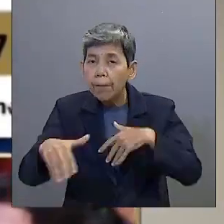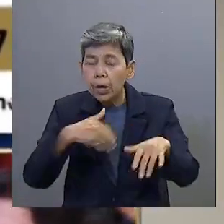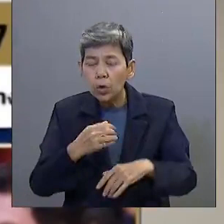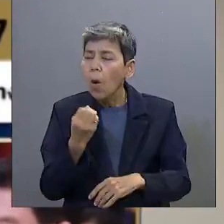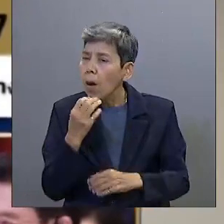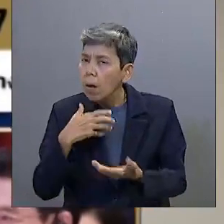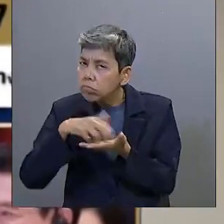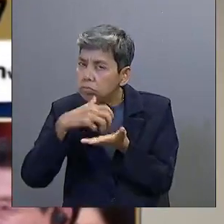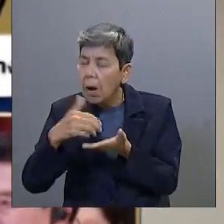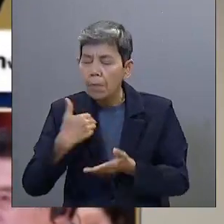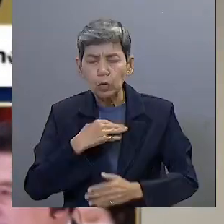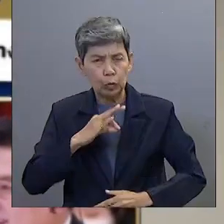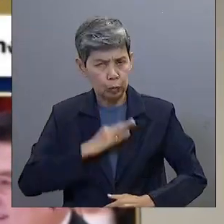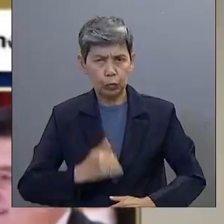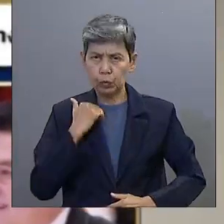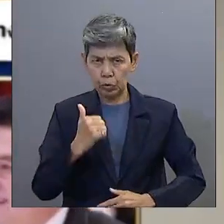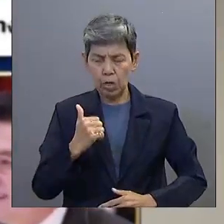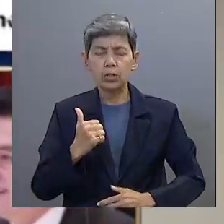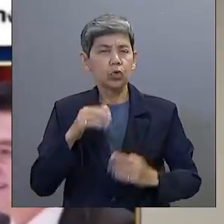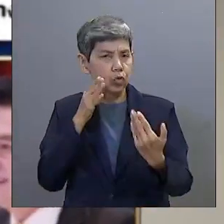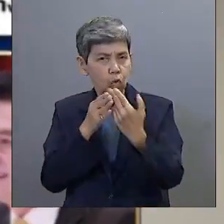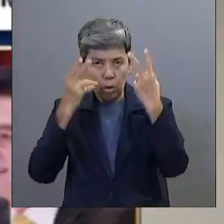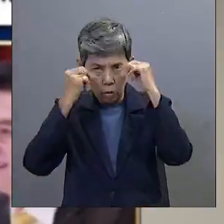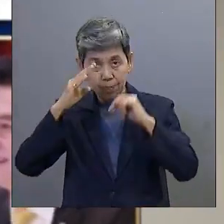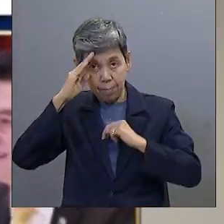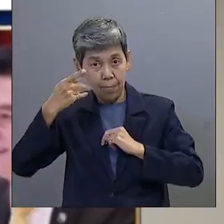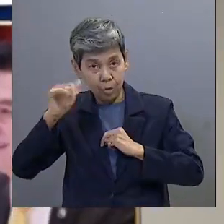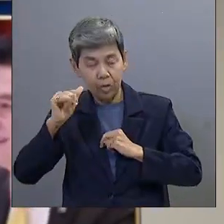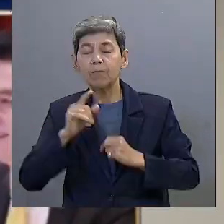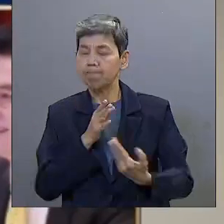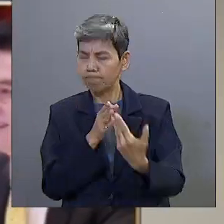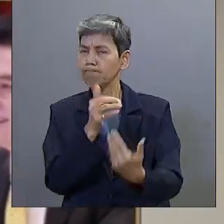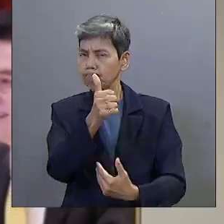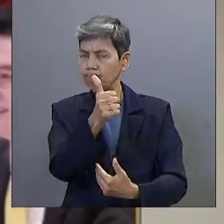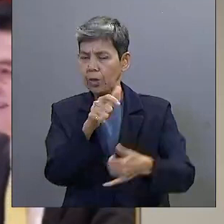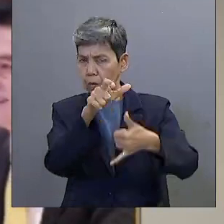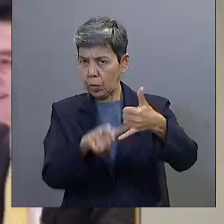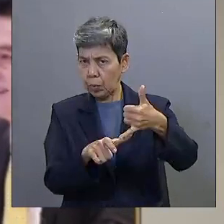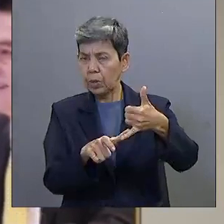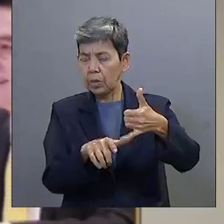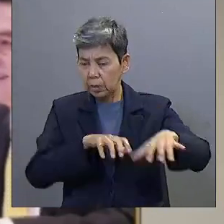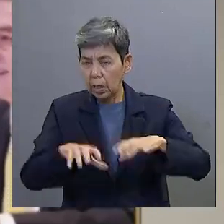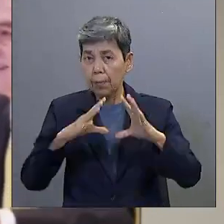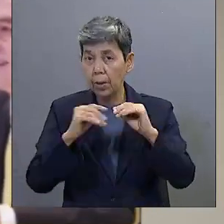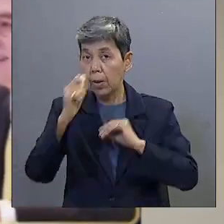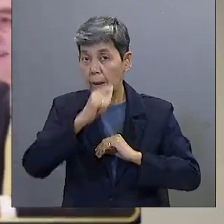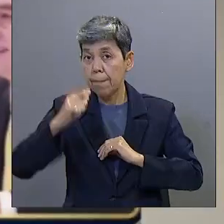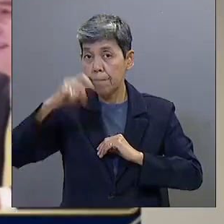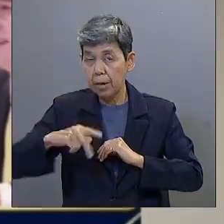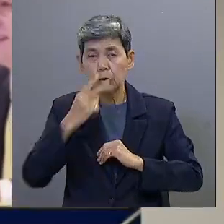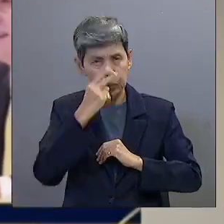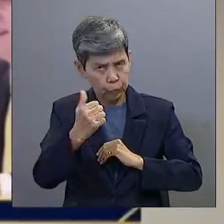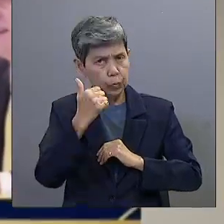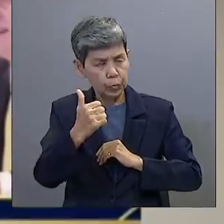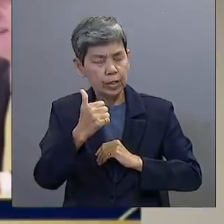ใหญ่ยังพอใจมากถึงมากที่สุดต่อพลเอกประยุทธ์จันทร์โอชานายกรัฐมนตรีที่มีผลงานจัดการประชุมเอเปกดีต่อ